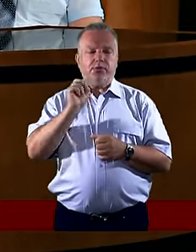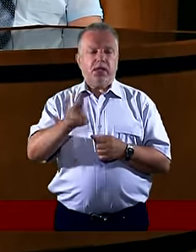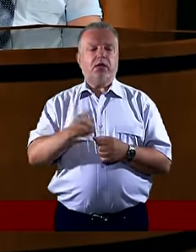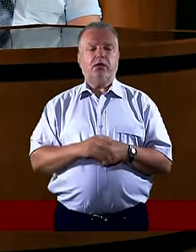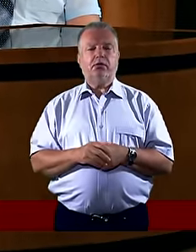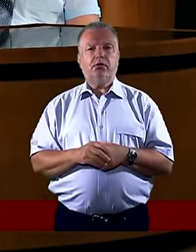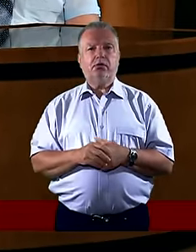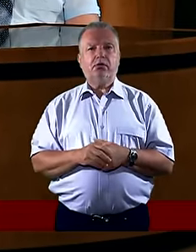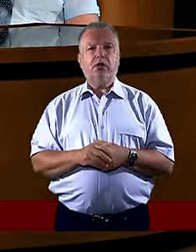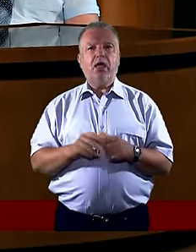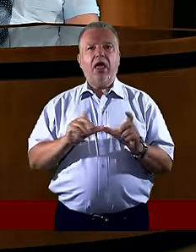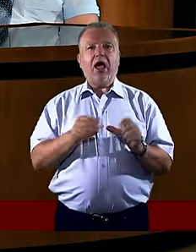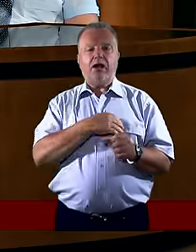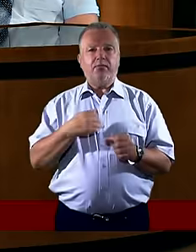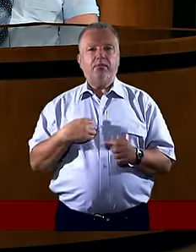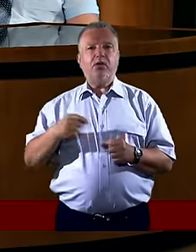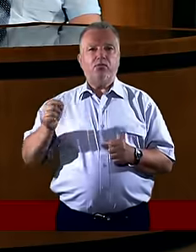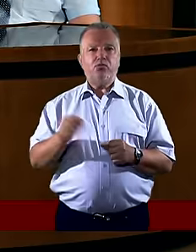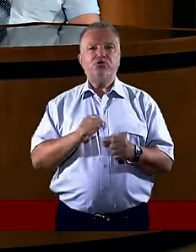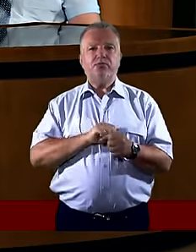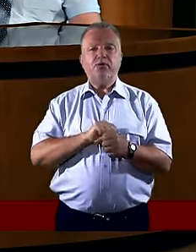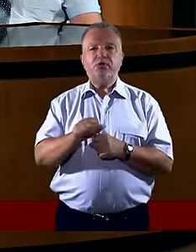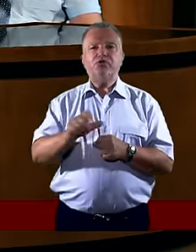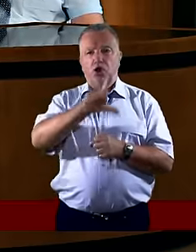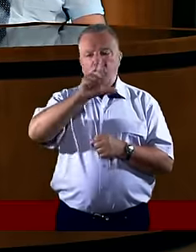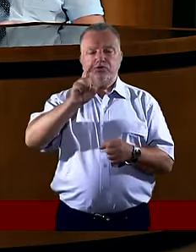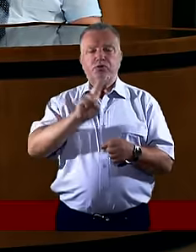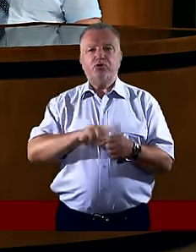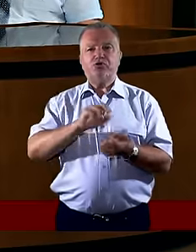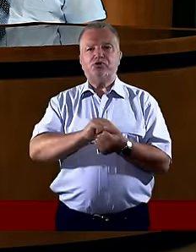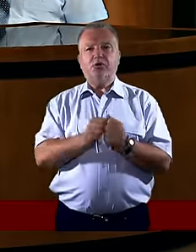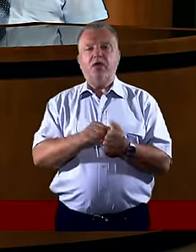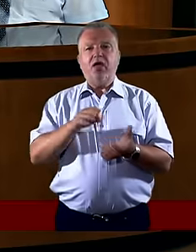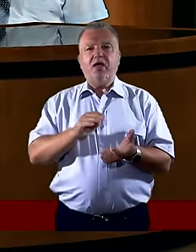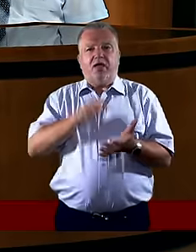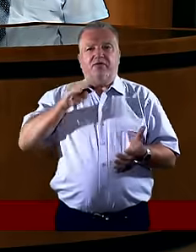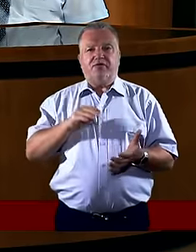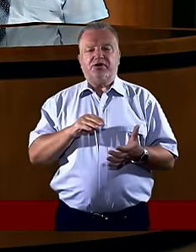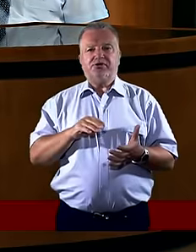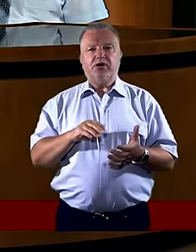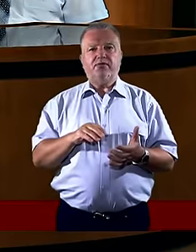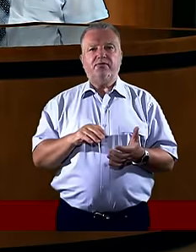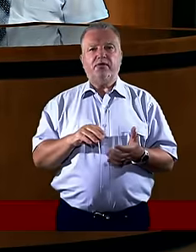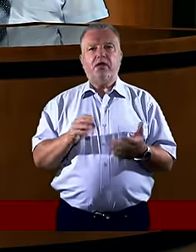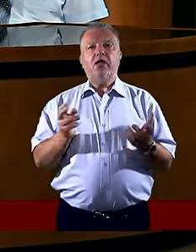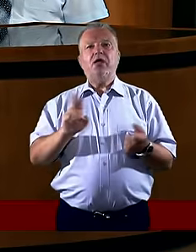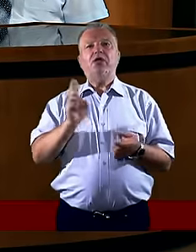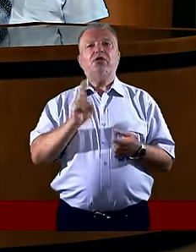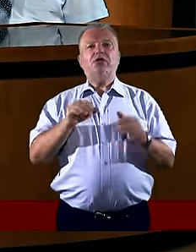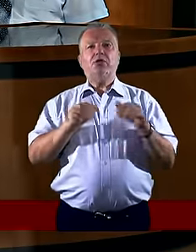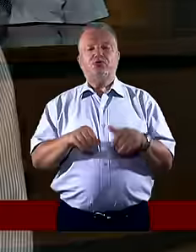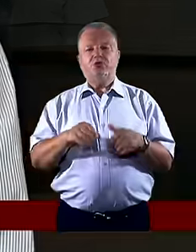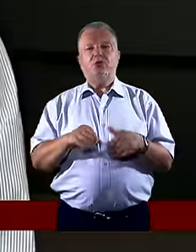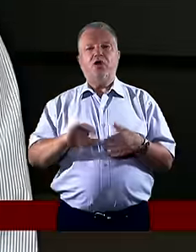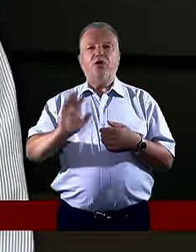Boga, bezapelacyjnie potrzebują. Ale my musimy być ludźmi, którzy są wrażliwi, wyczuleni, kiedy można rzeczywiście wołać, pójdź